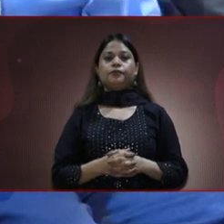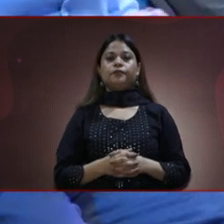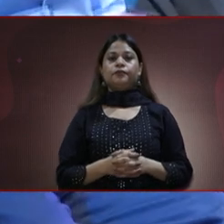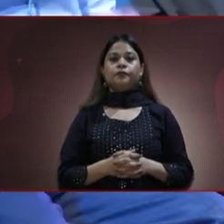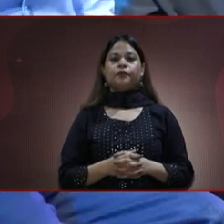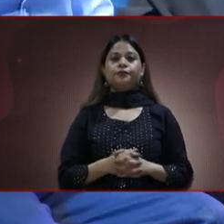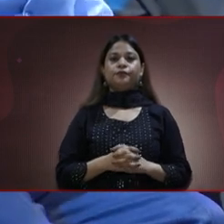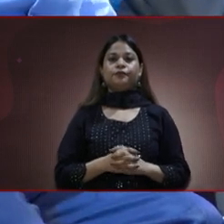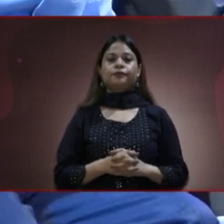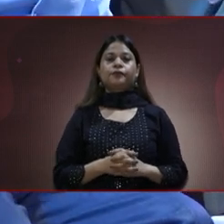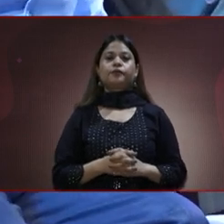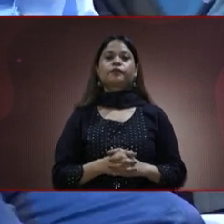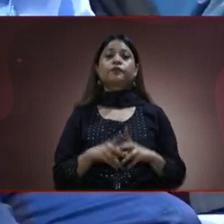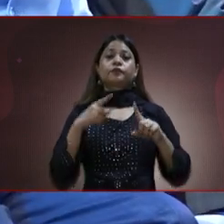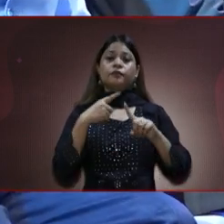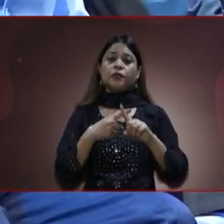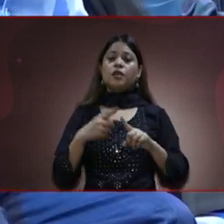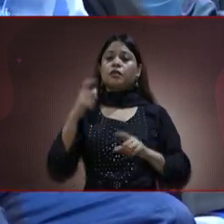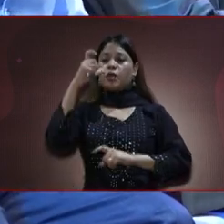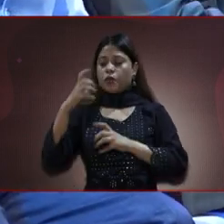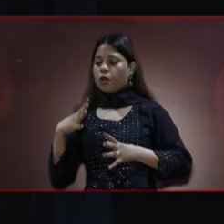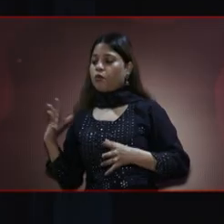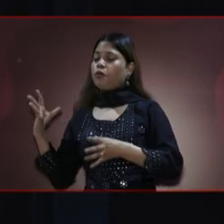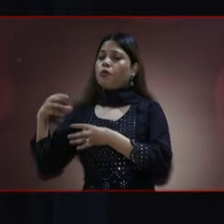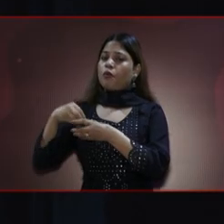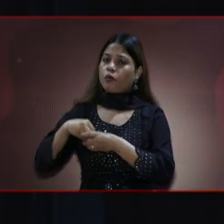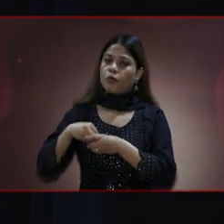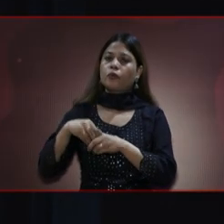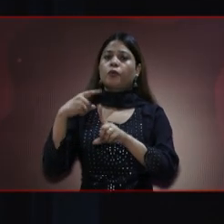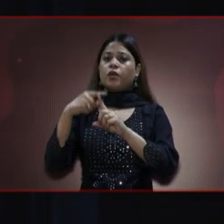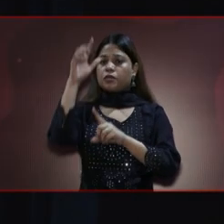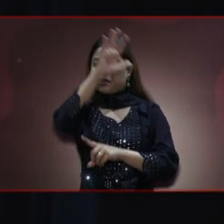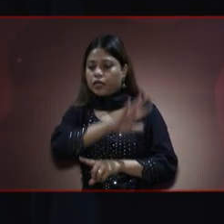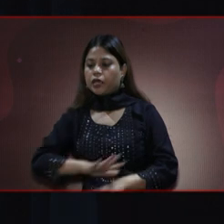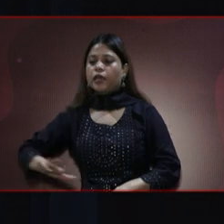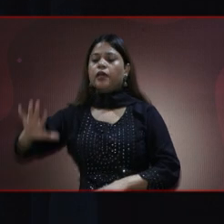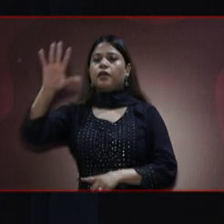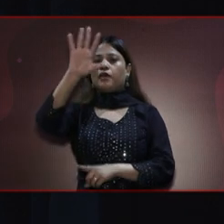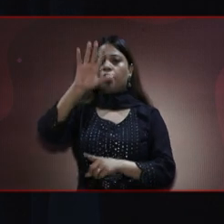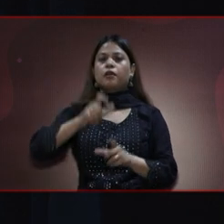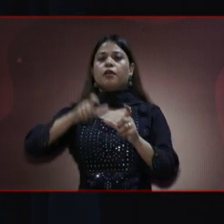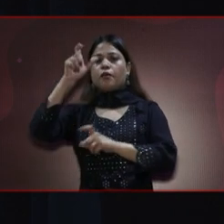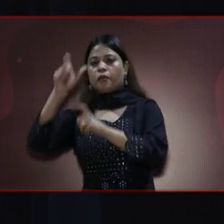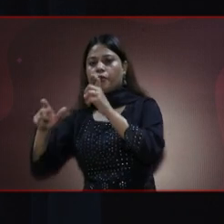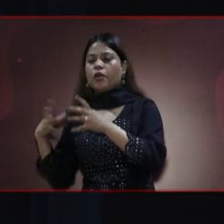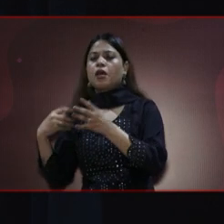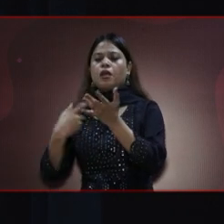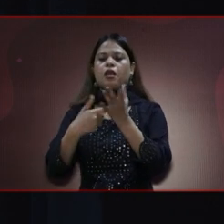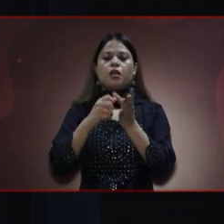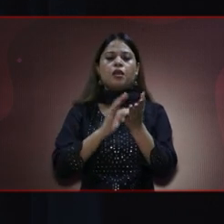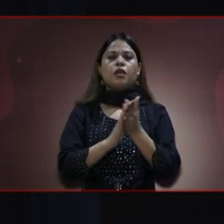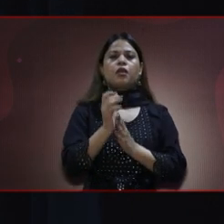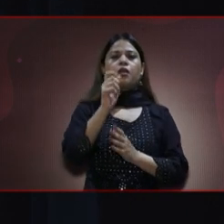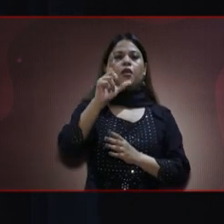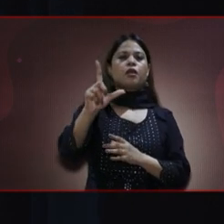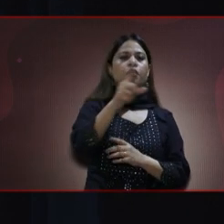इसीलिए मैं सबकी बिहाफ से, विशेष करके देश की नागरिकों की ओर से राहुल जी आपको अनुरोध करता हूँ, CBSE वाला